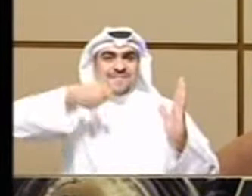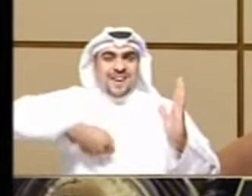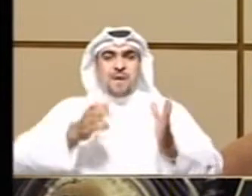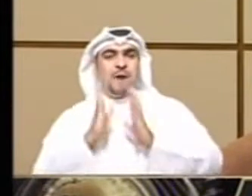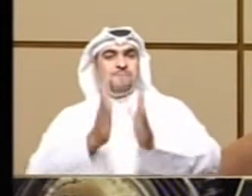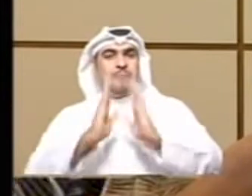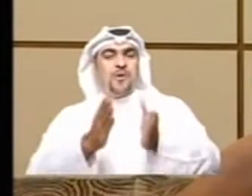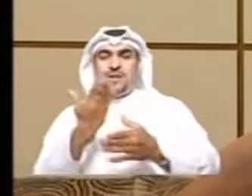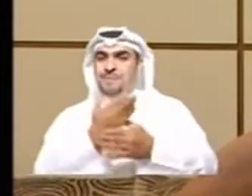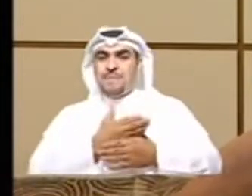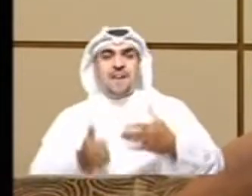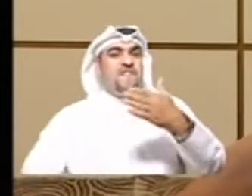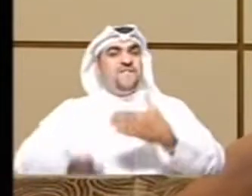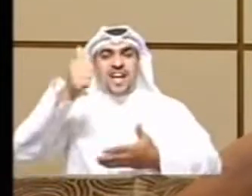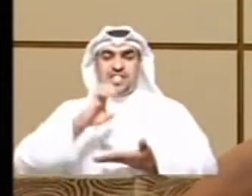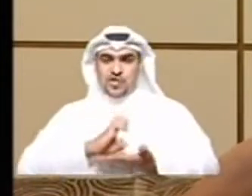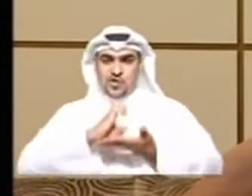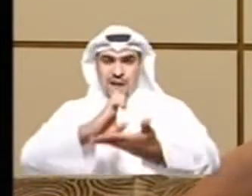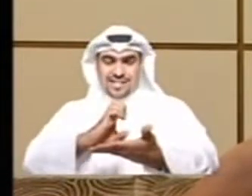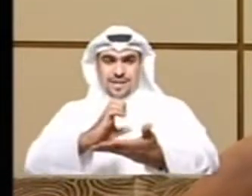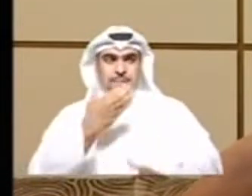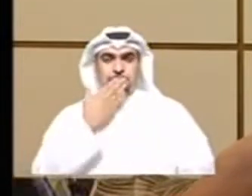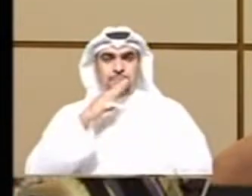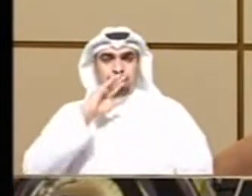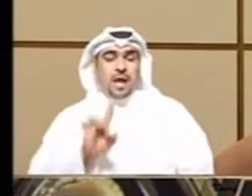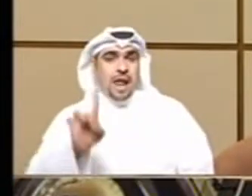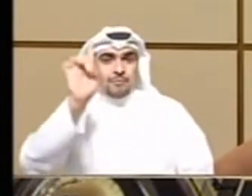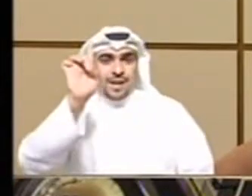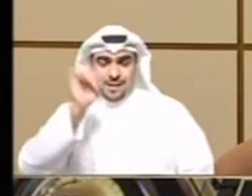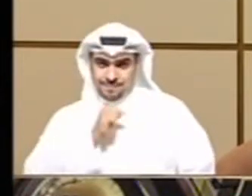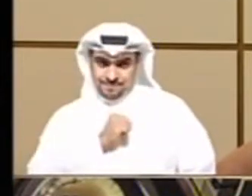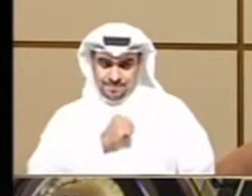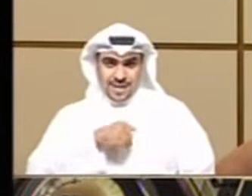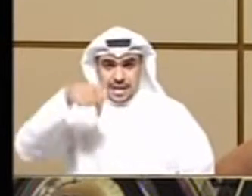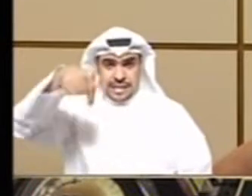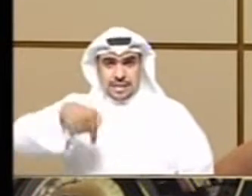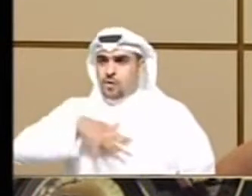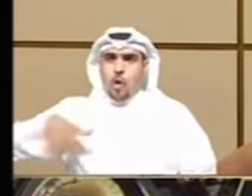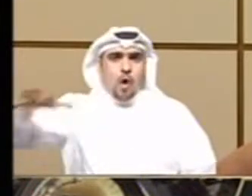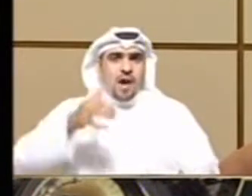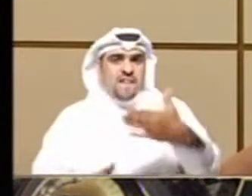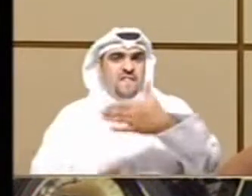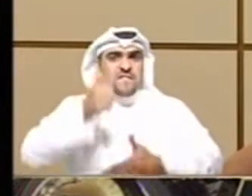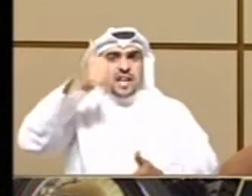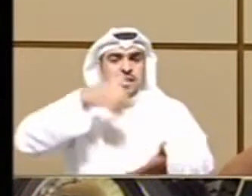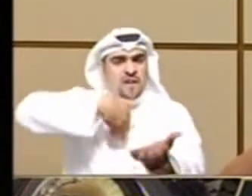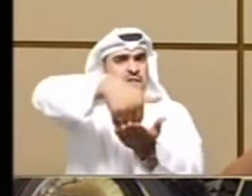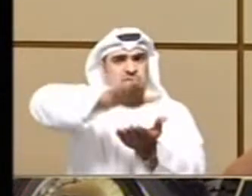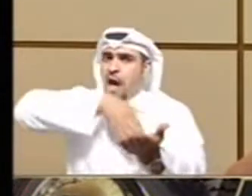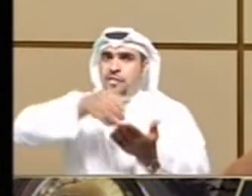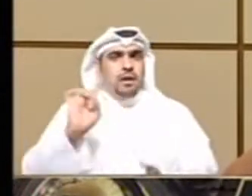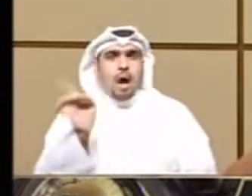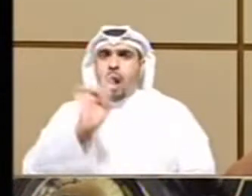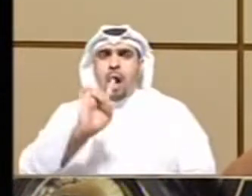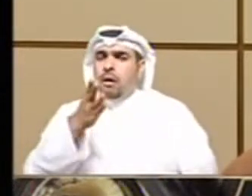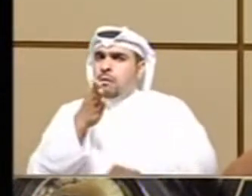النتائج ما جاءت من فراغ، لكن من عمل دؤوب من خلال رؤساء الفرق واللجان العاملة،